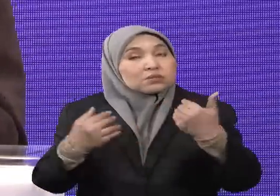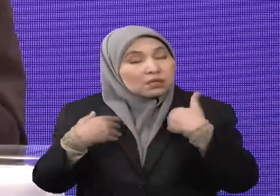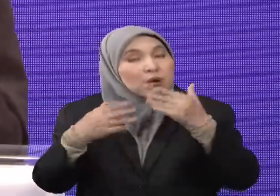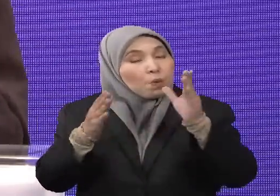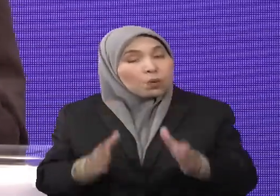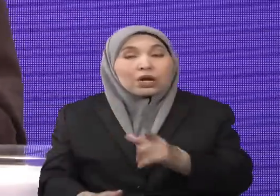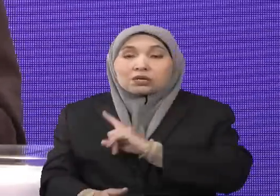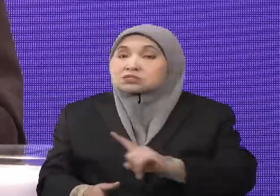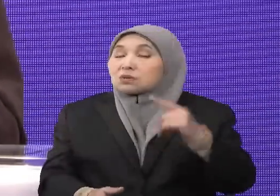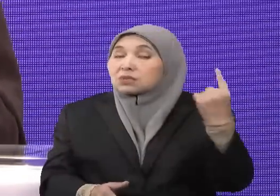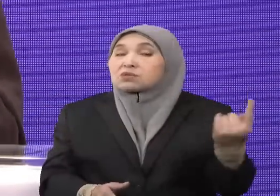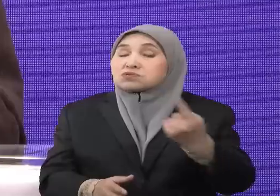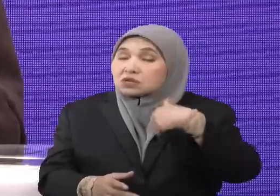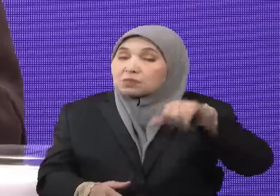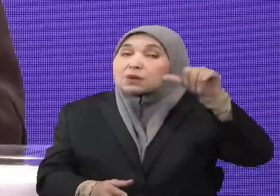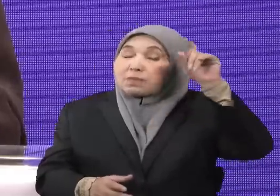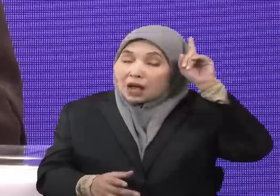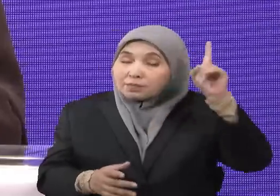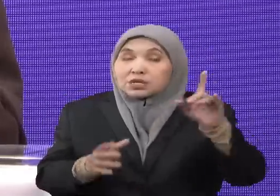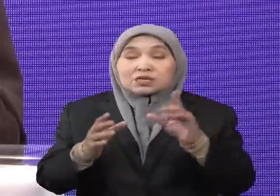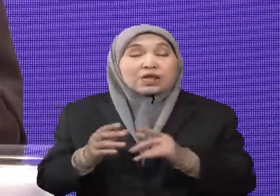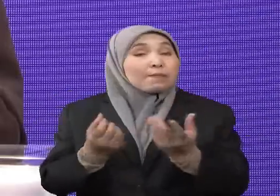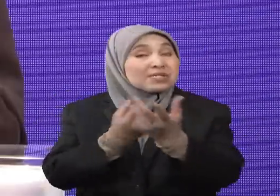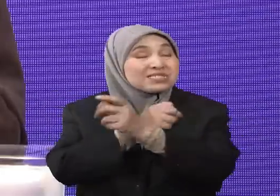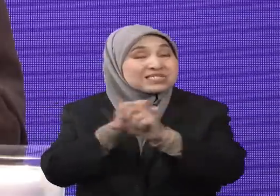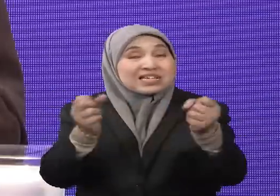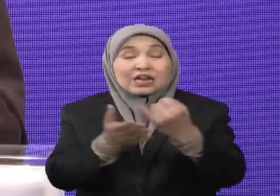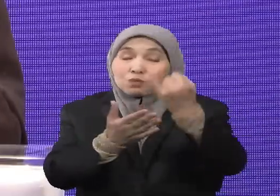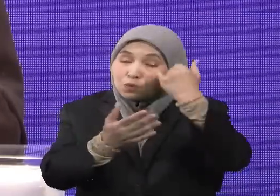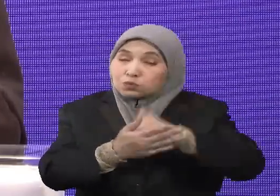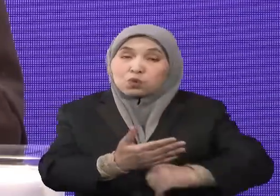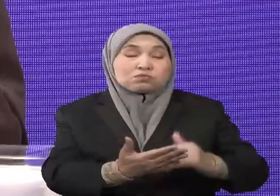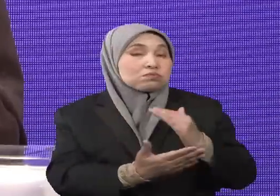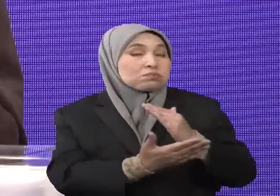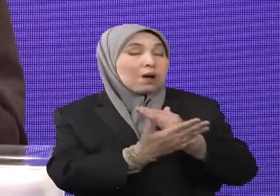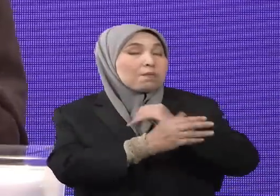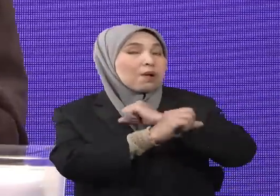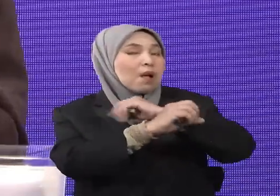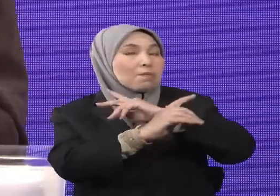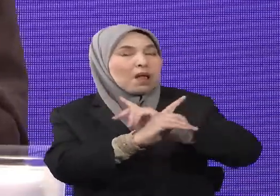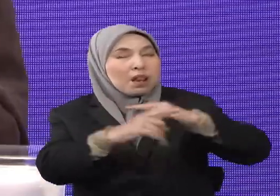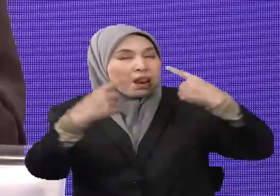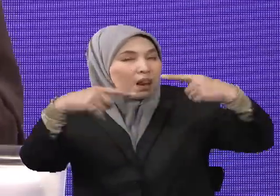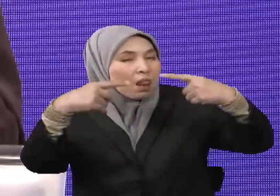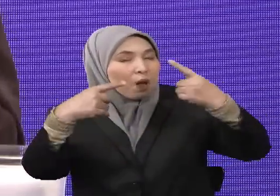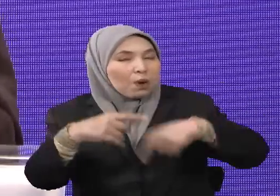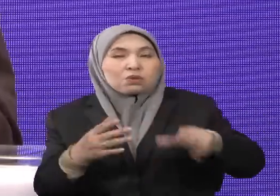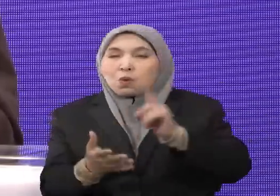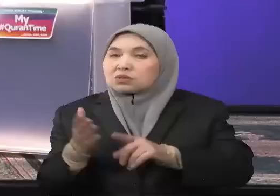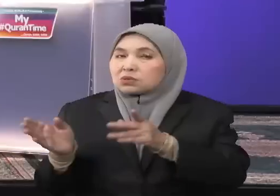Islam memahami isu ini dan bersedia dengan ilmu untuk menangkis segala kata-kata strategi